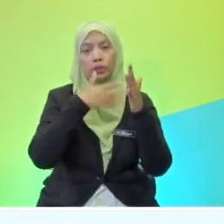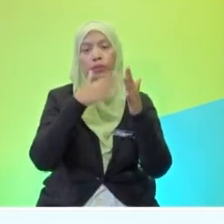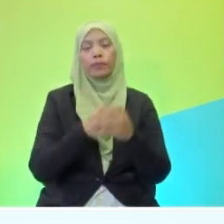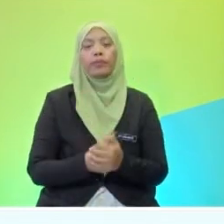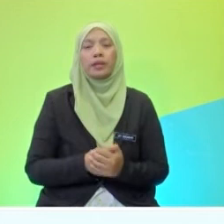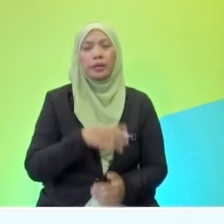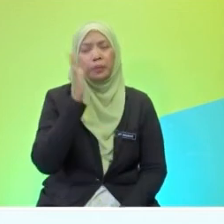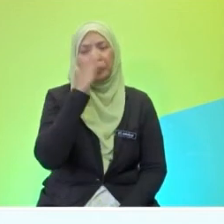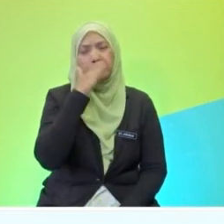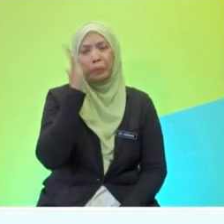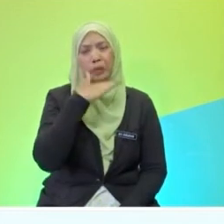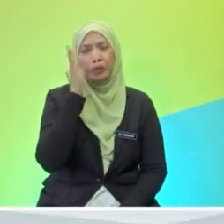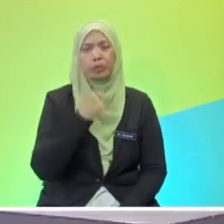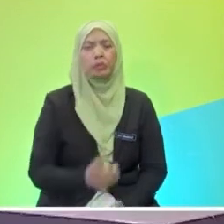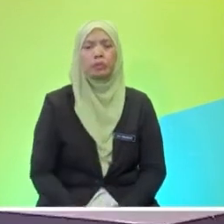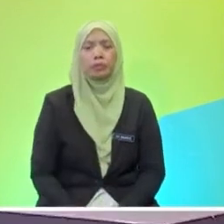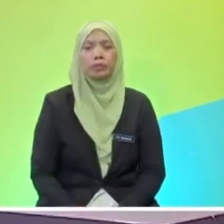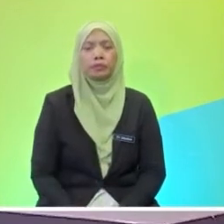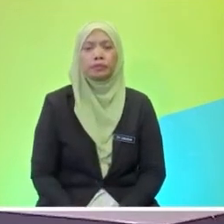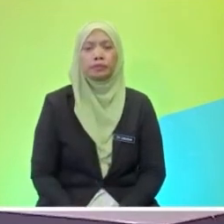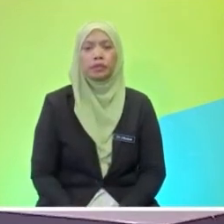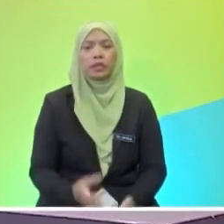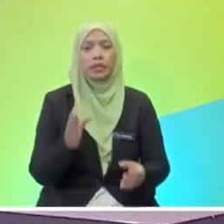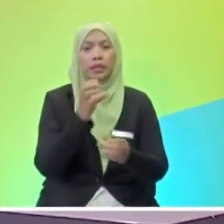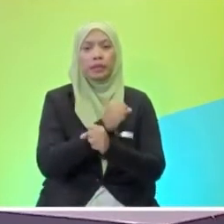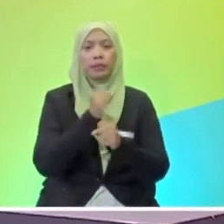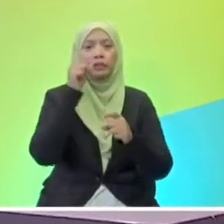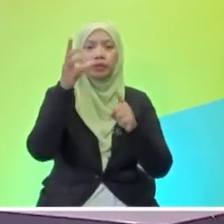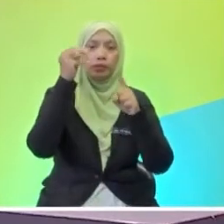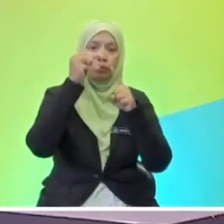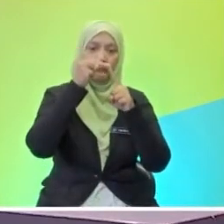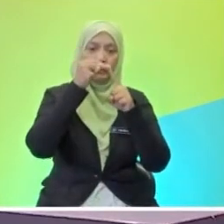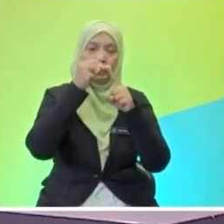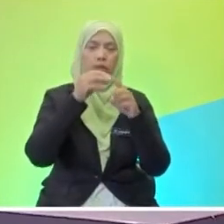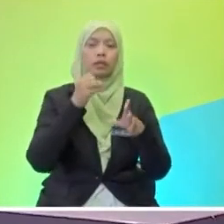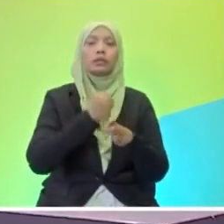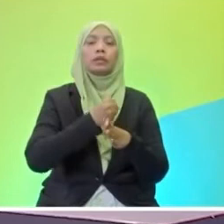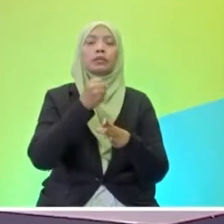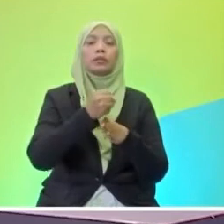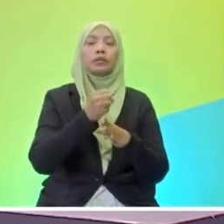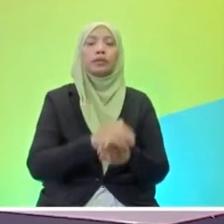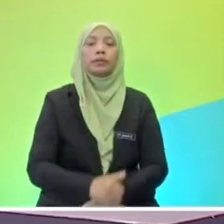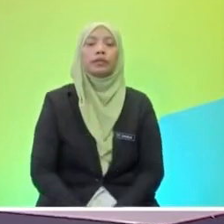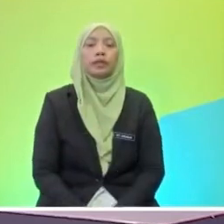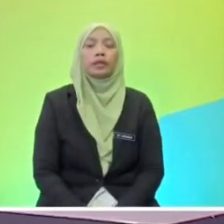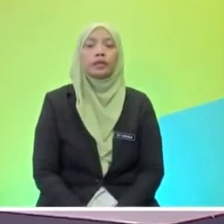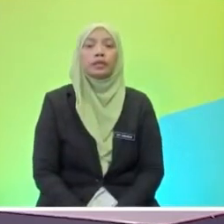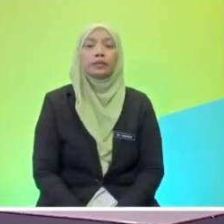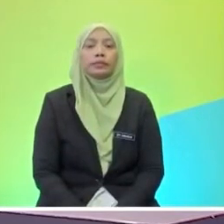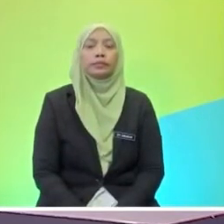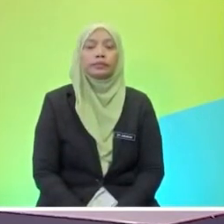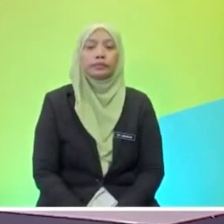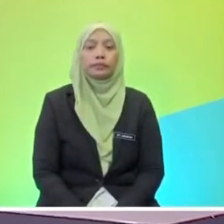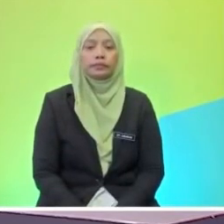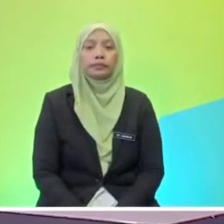bau daripada air laut tadi oke dapat satu markah kemudian jika sistem kutipan Sisa